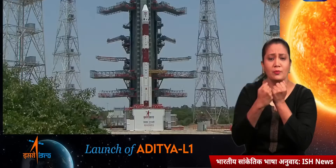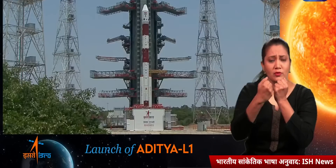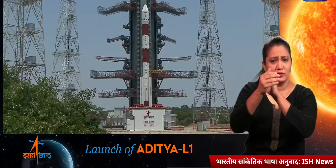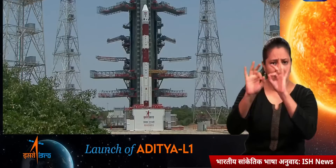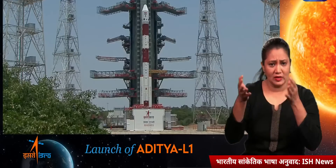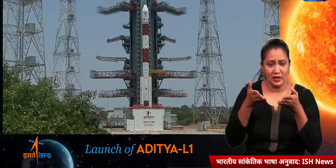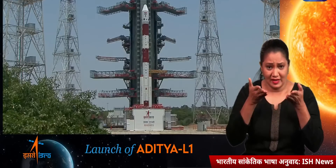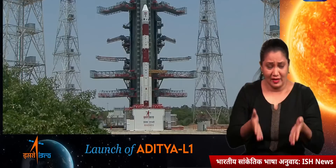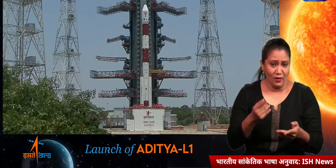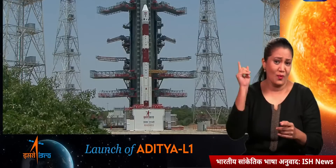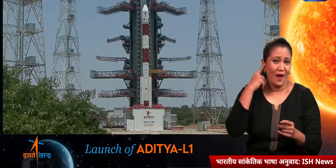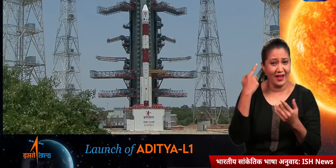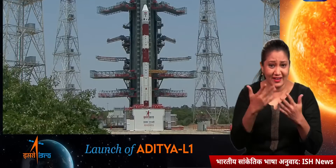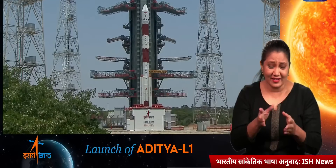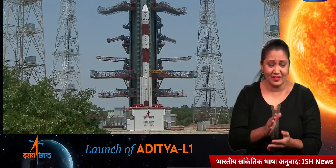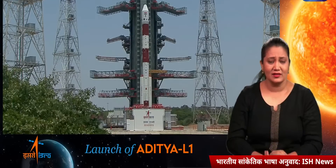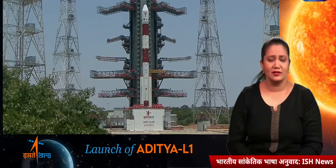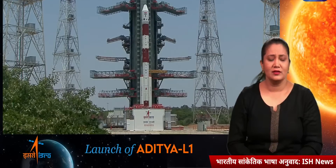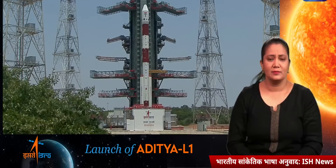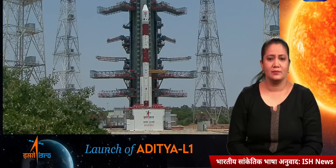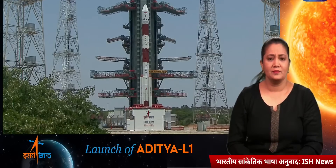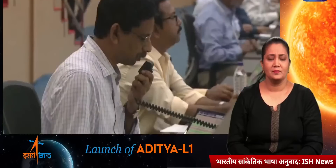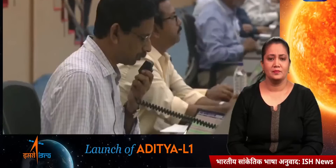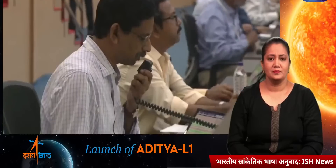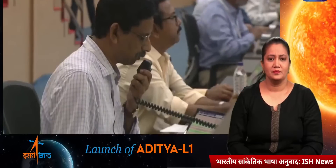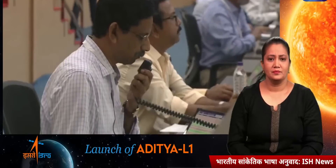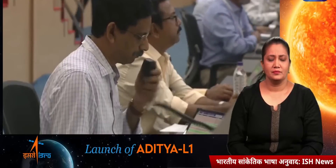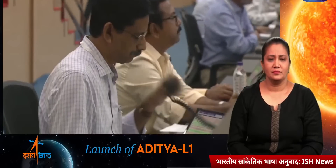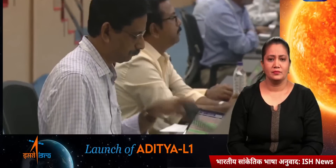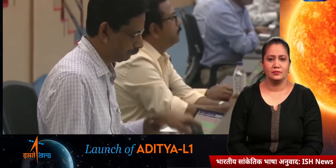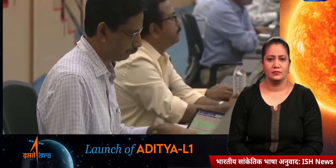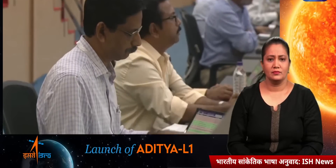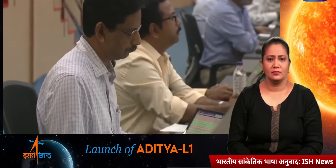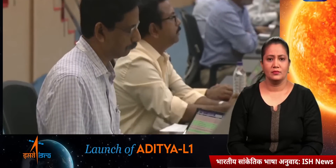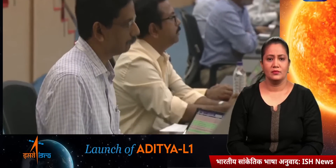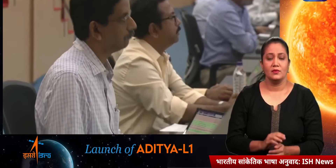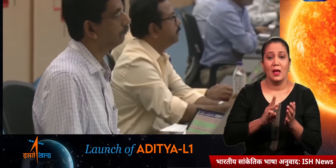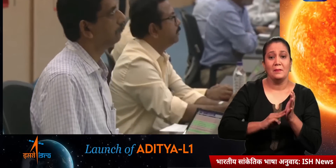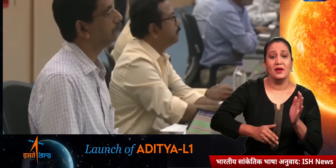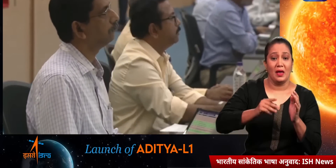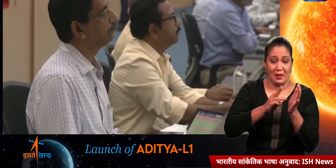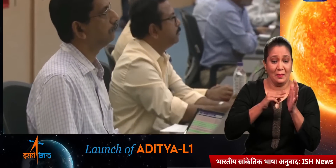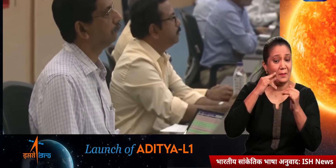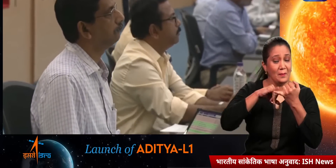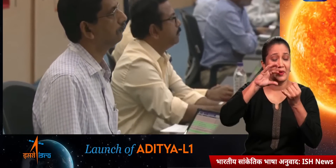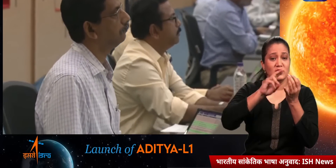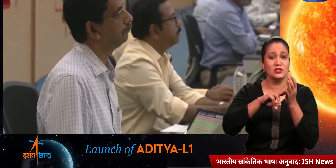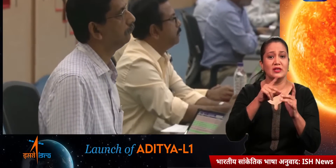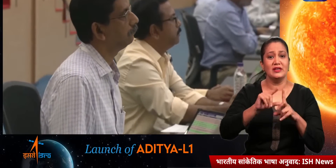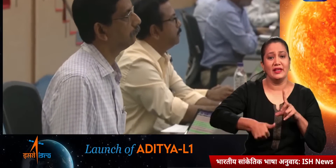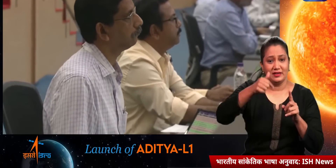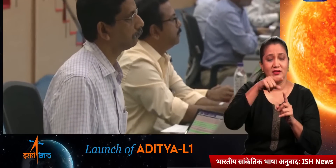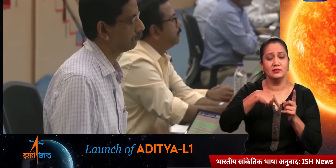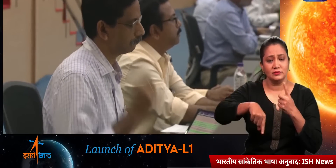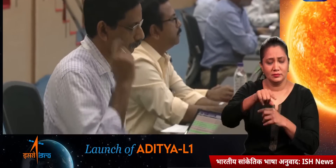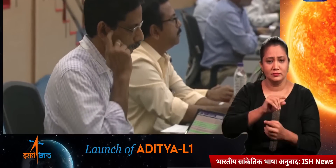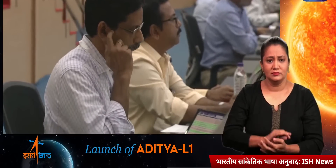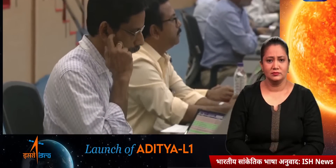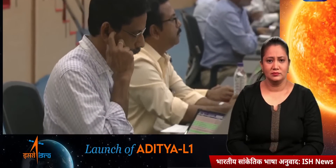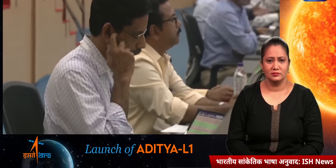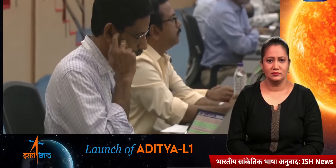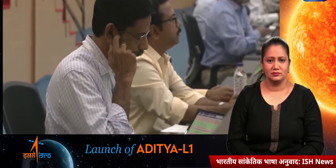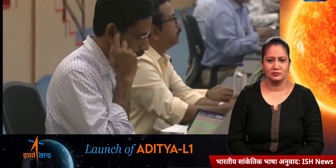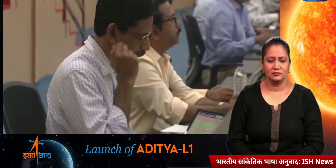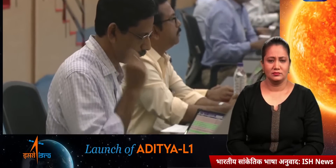Aditya L1 mission. Mission Director Roger. उपग्रह निदेशक